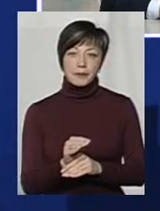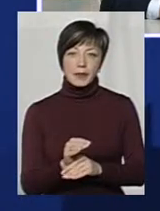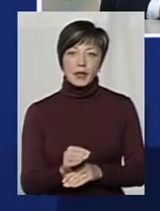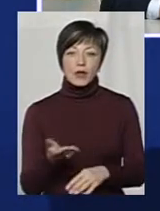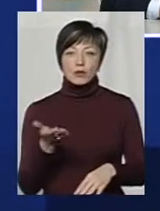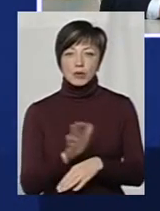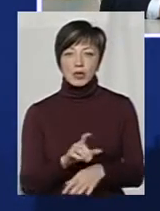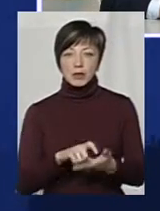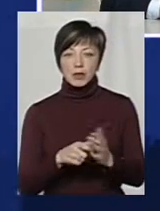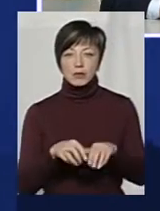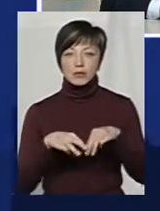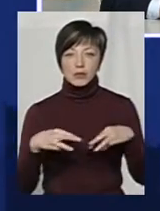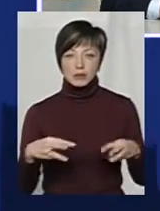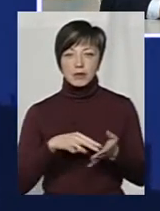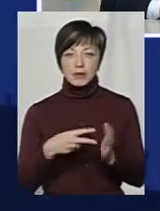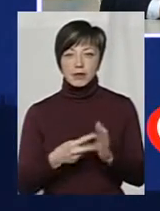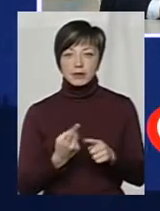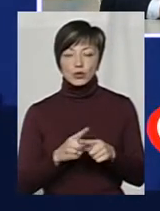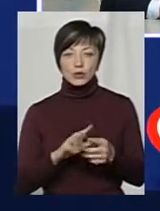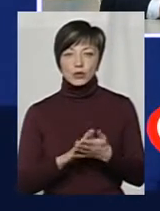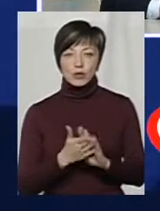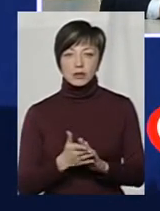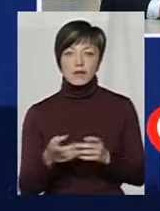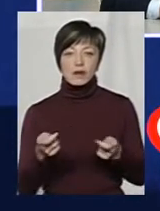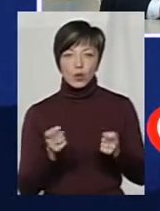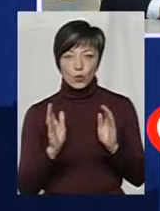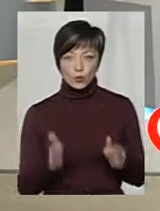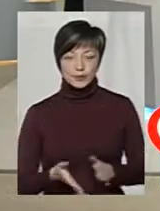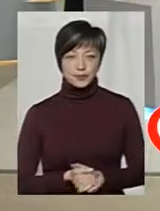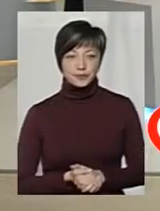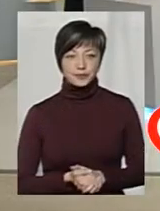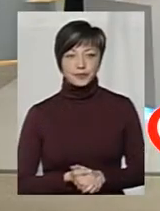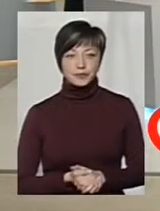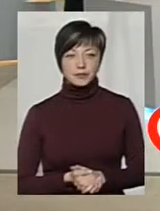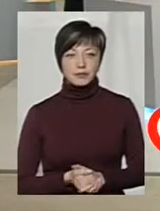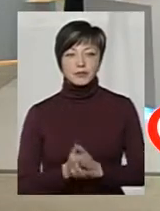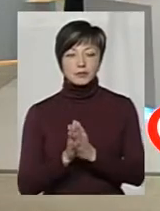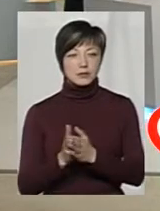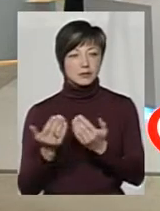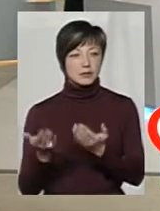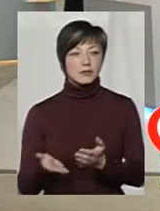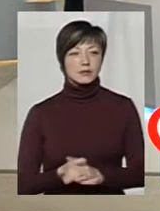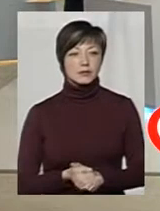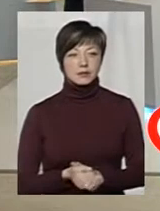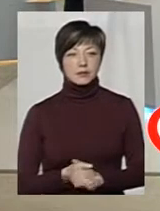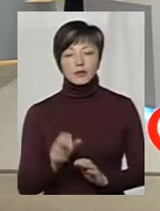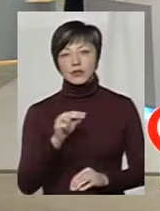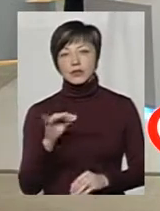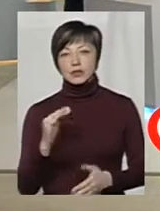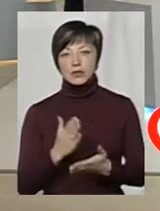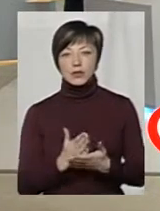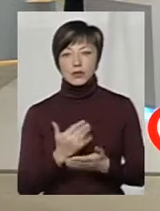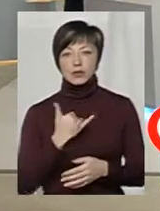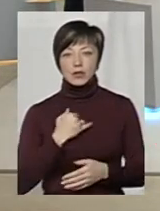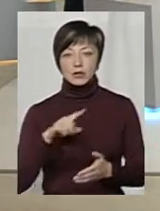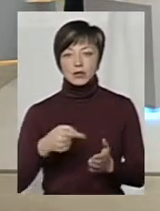розпорядженням Кабінету міністрів передбачена, і безумовно ми цю ситуацію врегулюємо. Дякую вам. Олеже, прошу. Чи є у нас питання стосовно